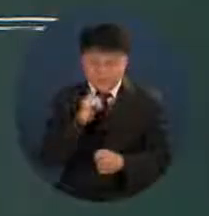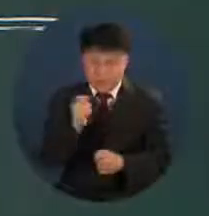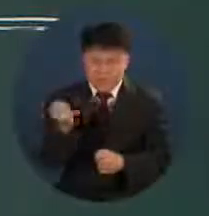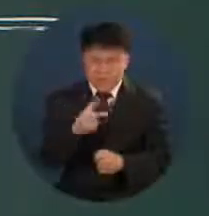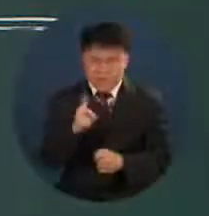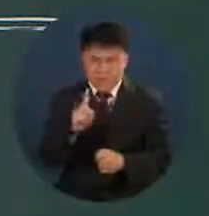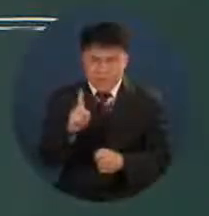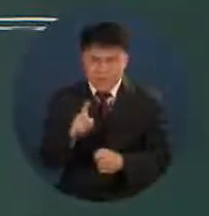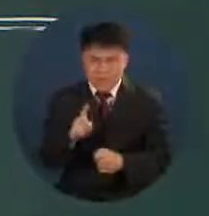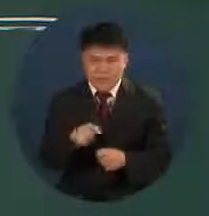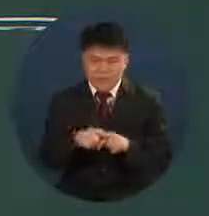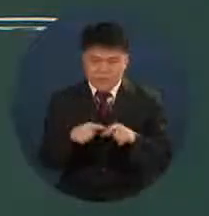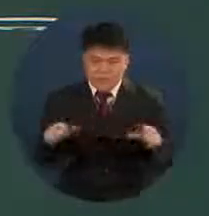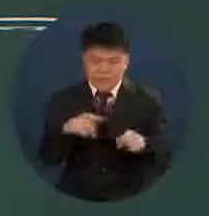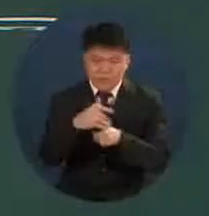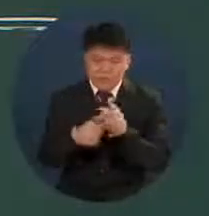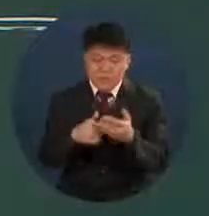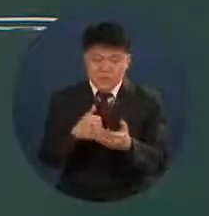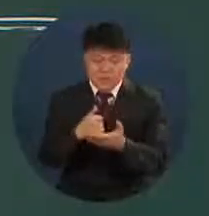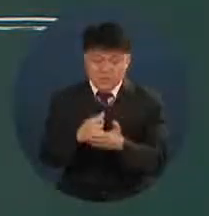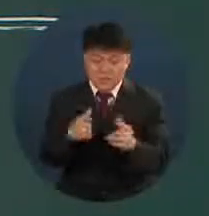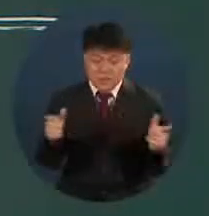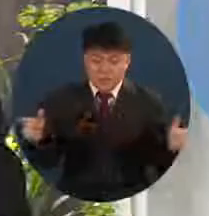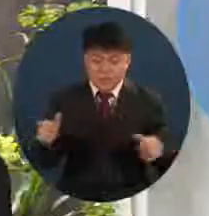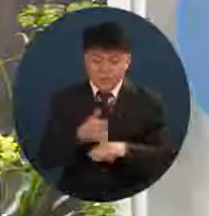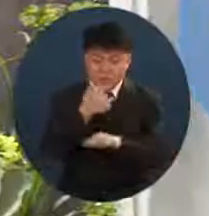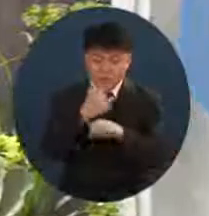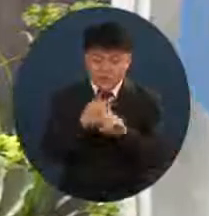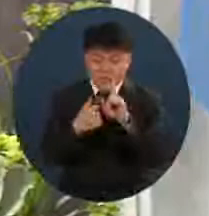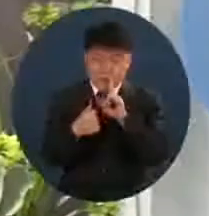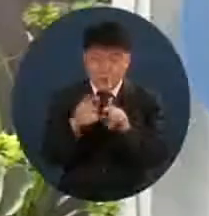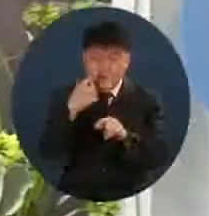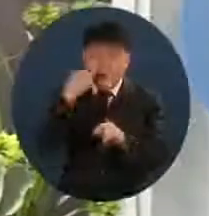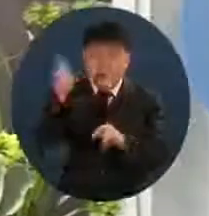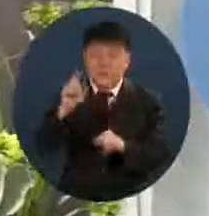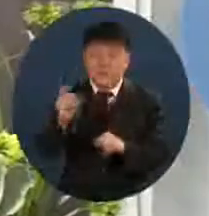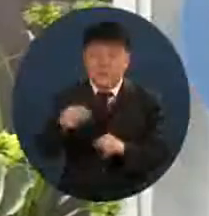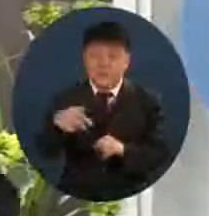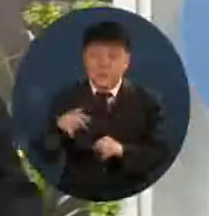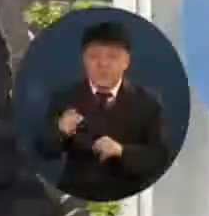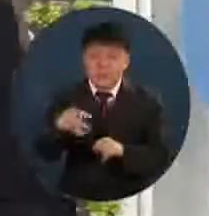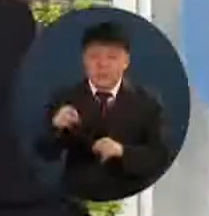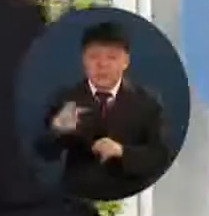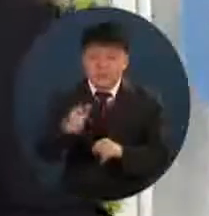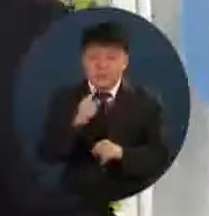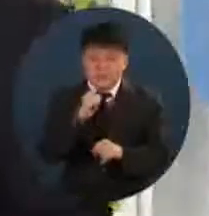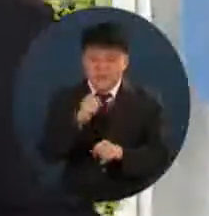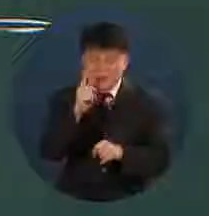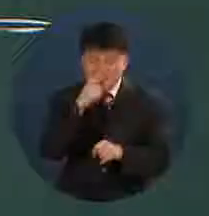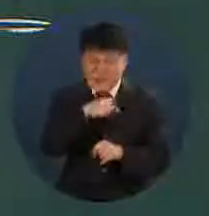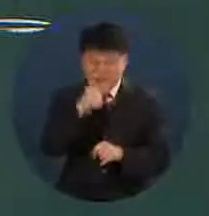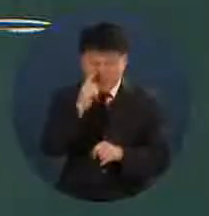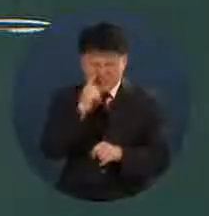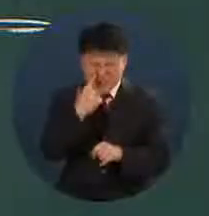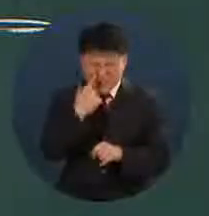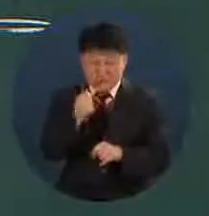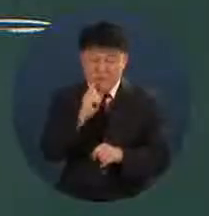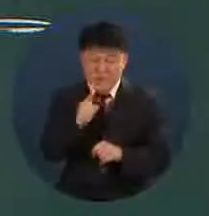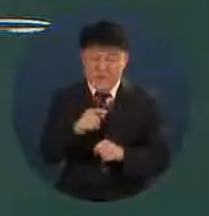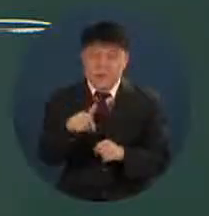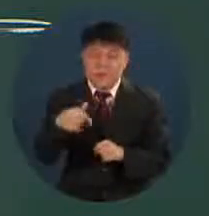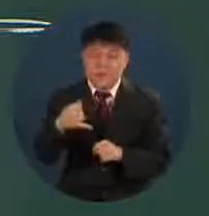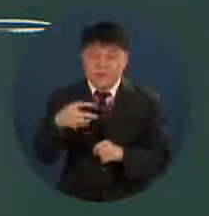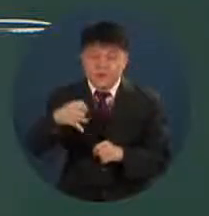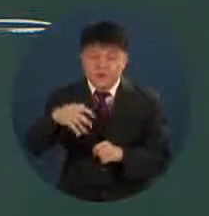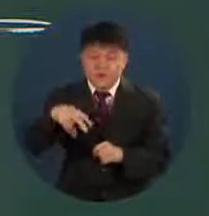제우스가 바로 보통 신들의 왕이라고 알고 있는데 제우스의 아버지가 바로 세턴입니다. 근데 세턴은 아주 나쁜 아버지예요. 그리스